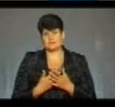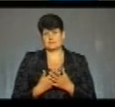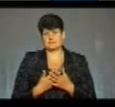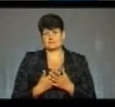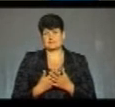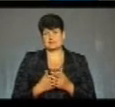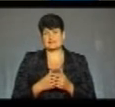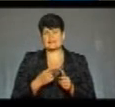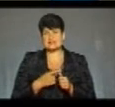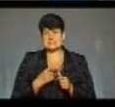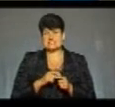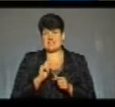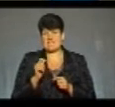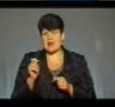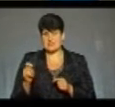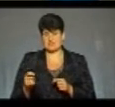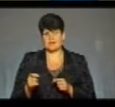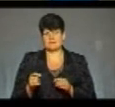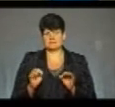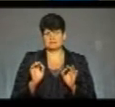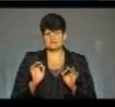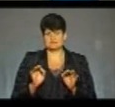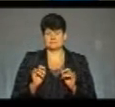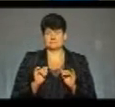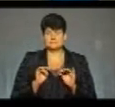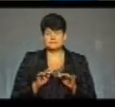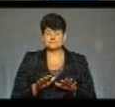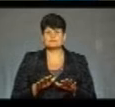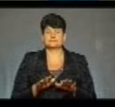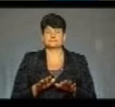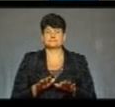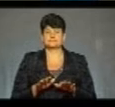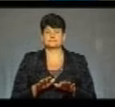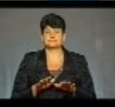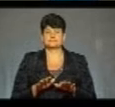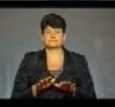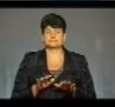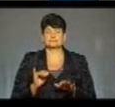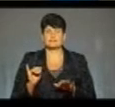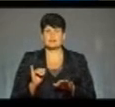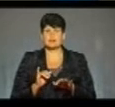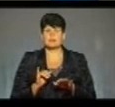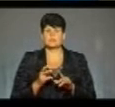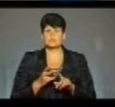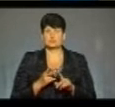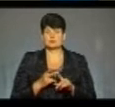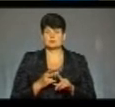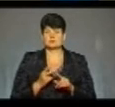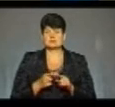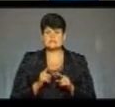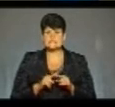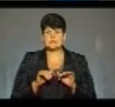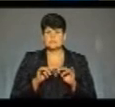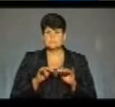скажімо, називання речей своєю мовою. І друге – це